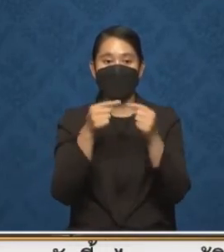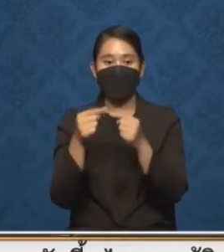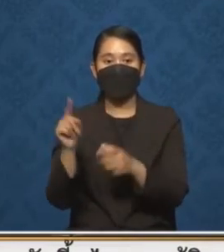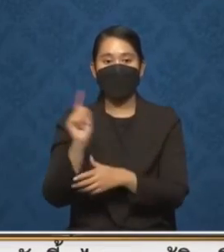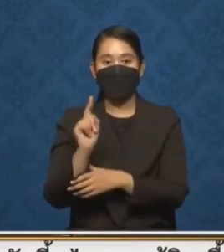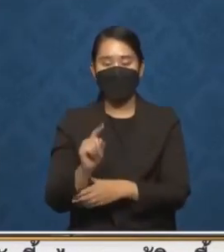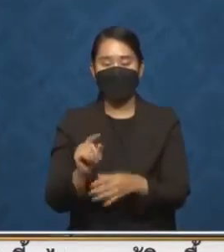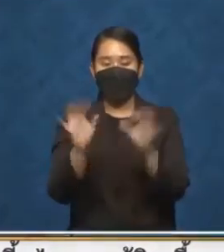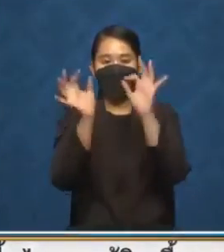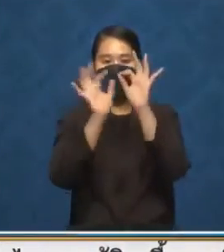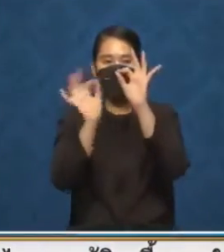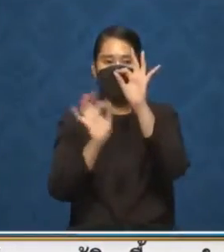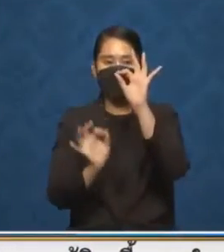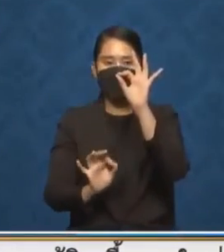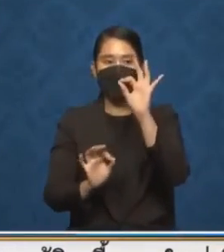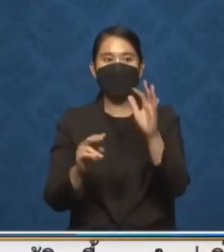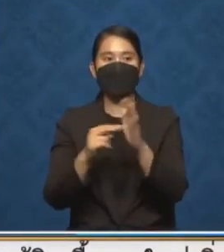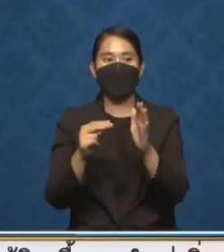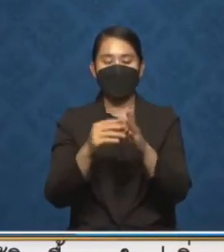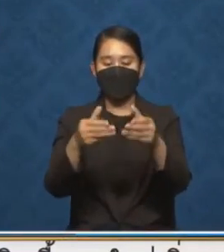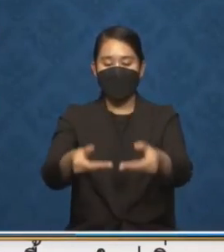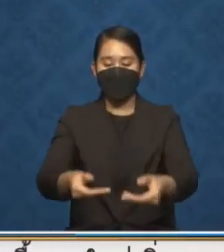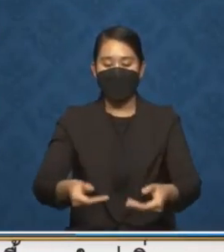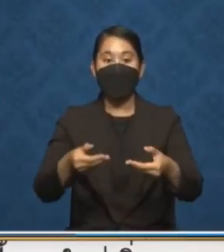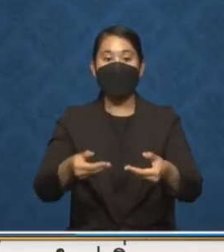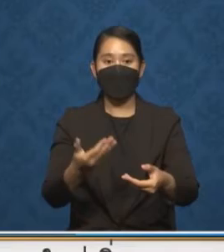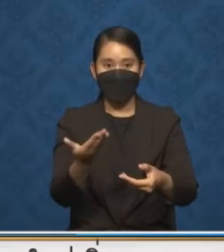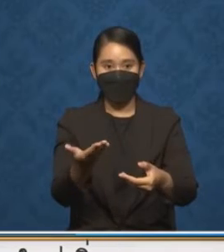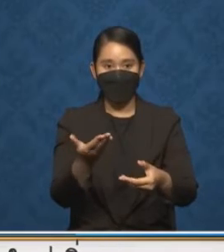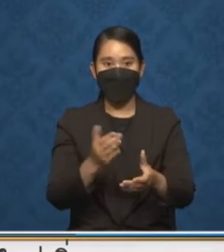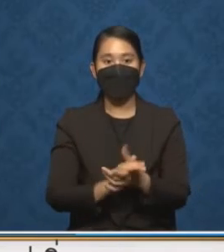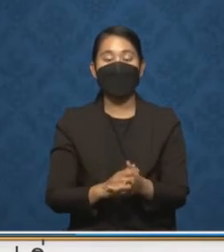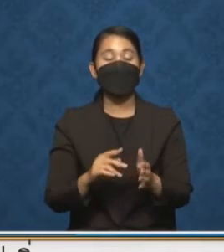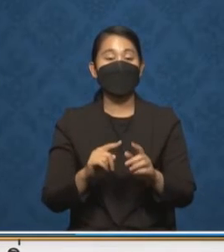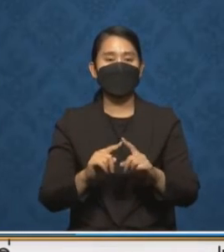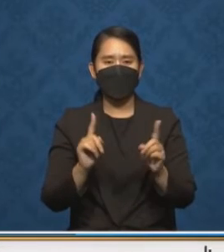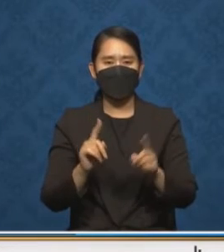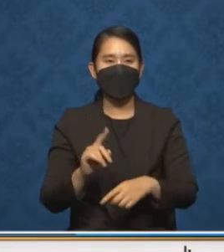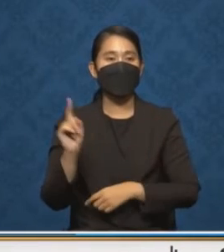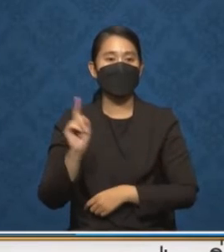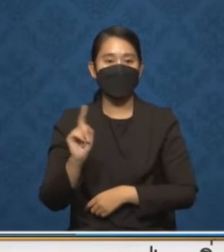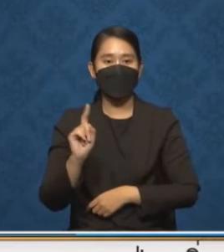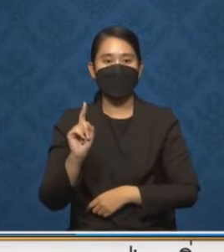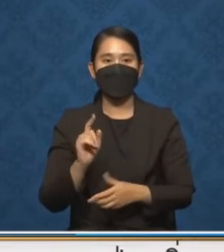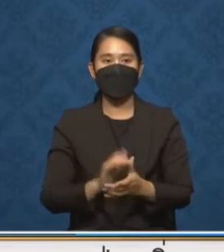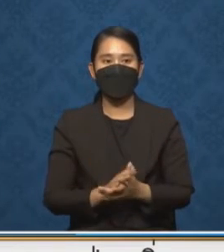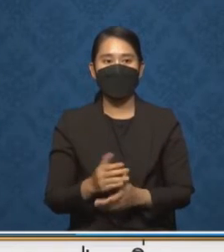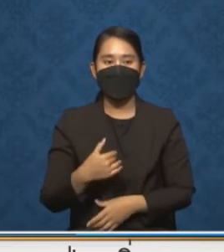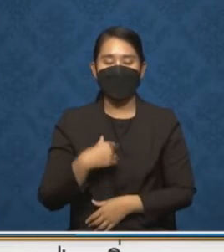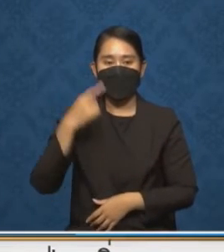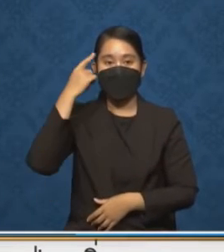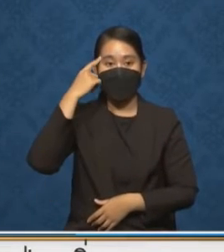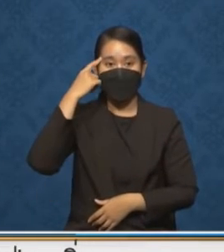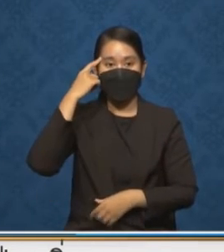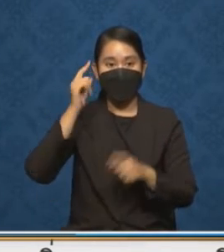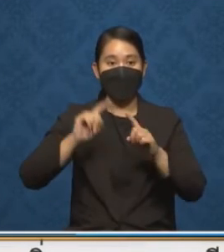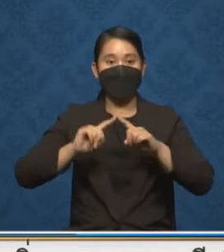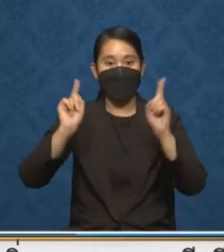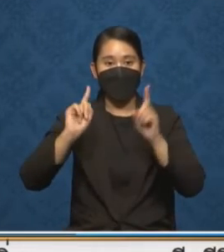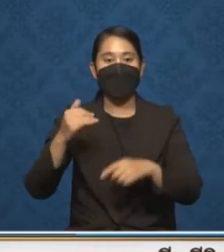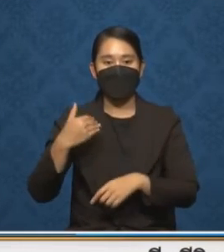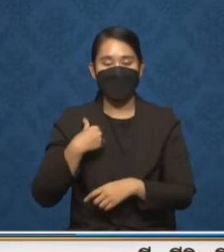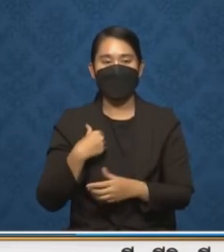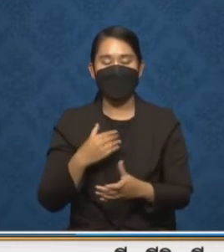ส่วใหญ่ก็มาจากรายงานทท่านทำเพีแต่ว่ผมม finally จะมีหมุมมองอีด้านหนึ่ง